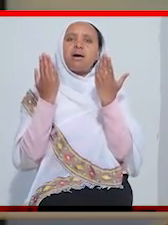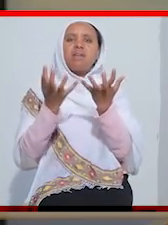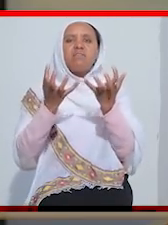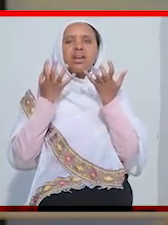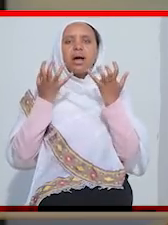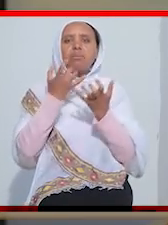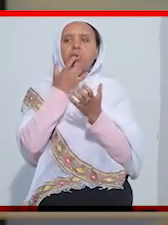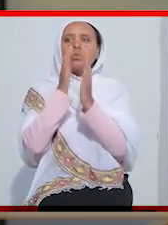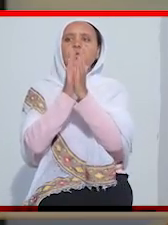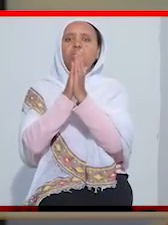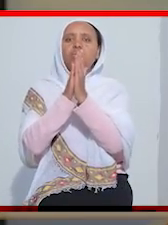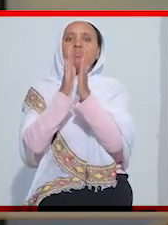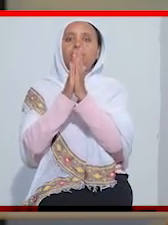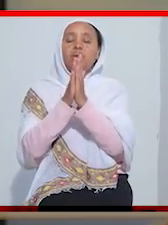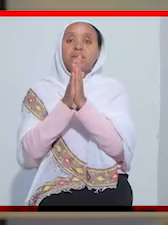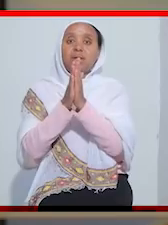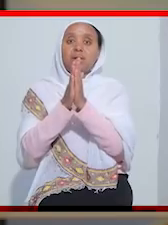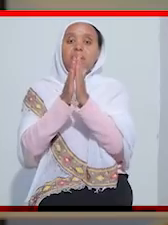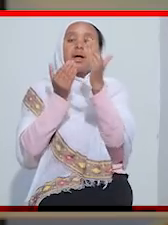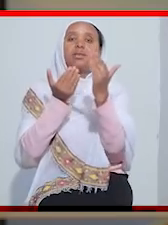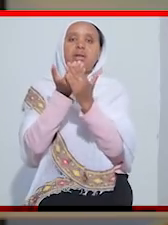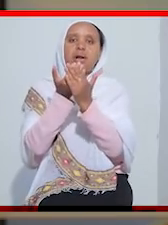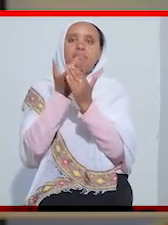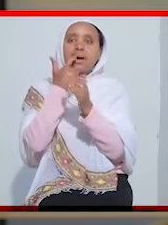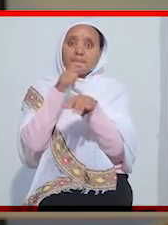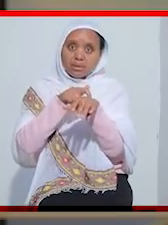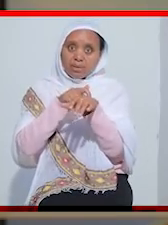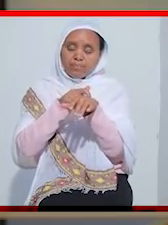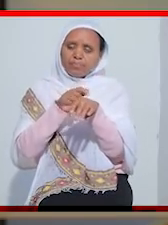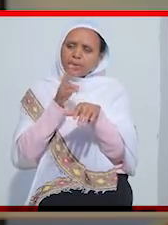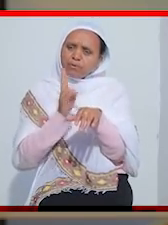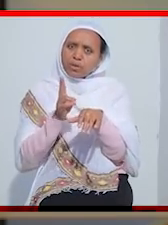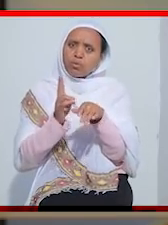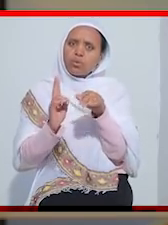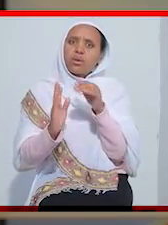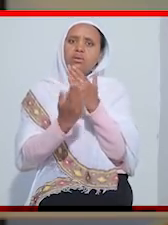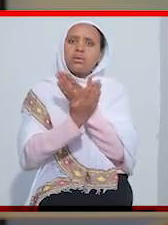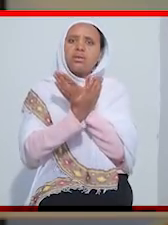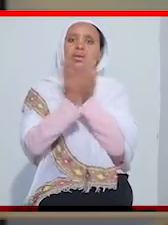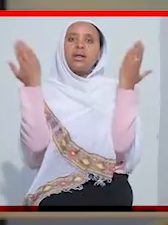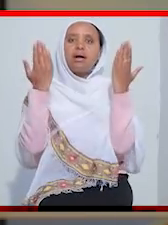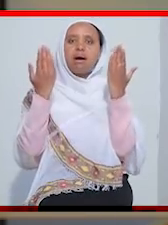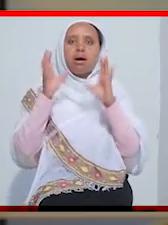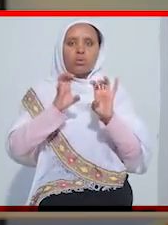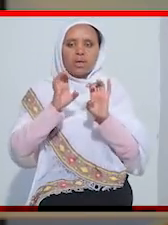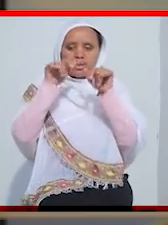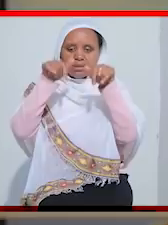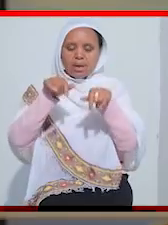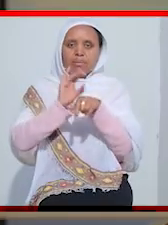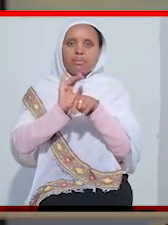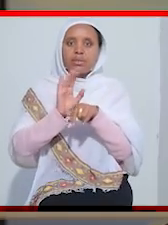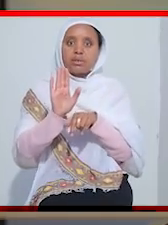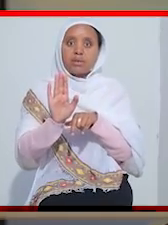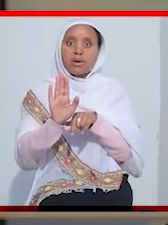ፈጥኖ እንዲነጋ እንፈልጋለን ብሎ ጸሎት ወጸለይነ ጸሎት አድርሰናል ባለ ጊዜ ፈጥኖ ነግ እንዲሆን